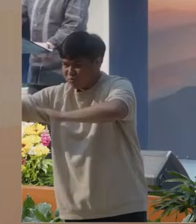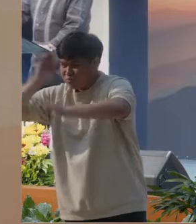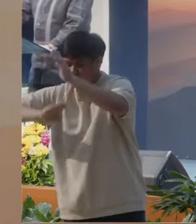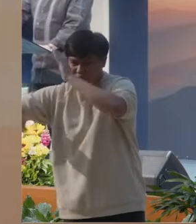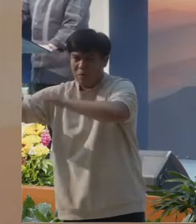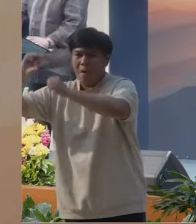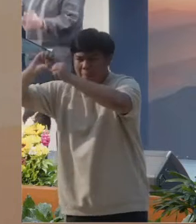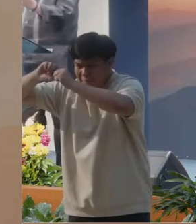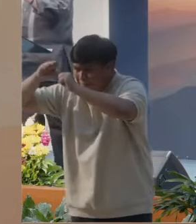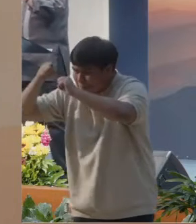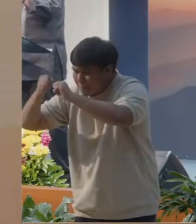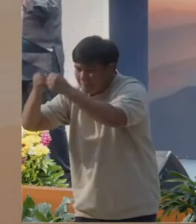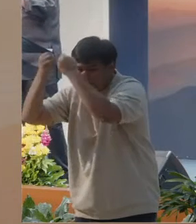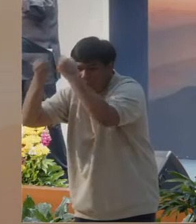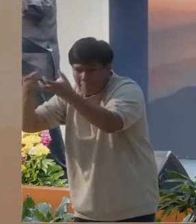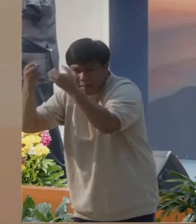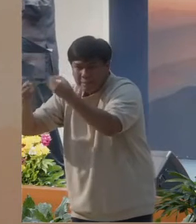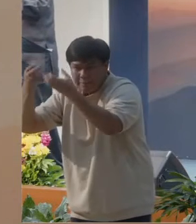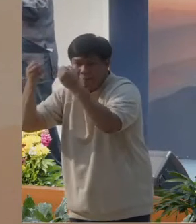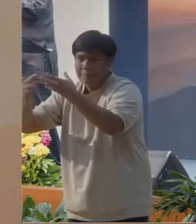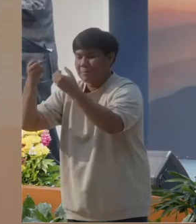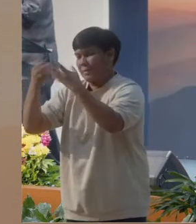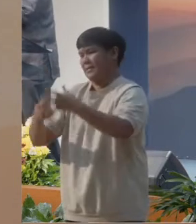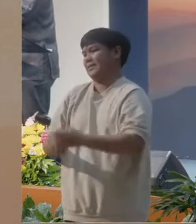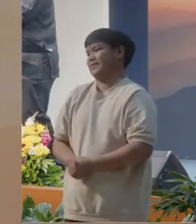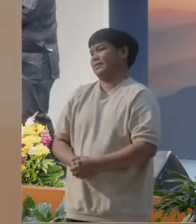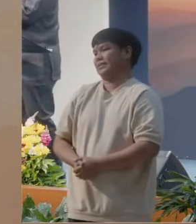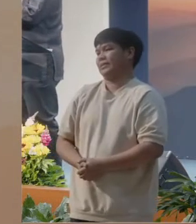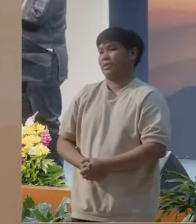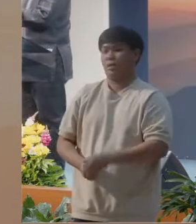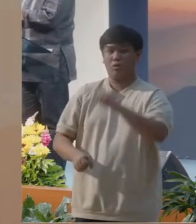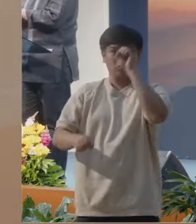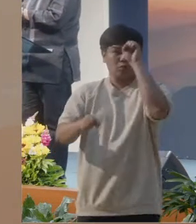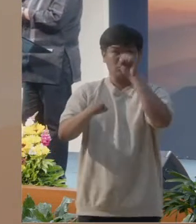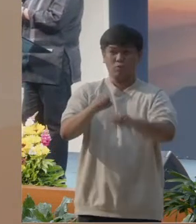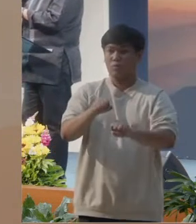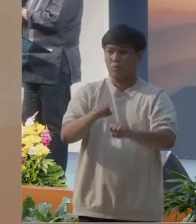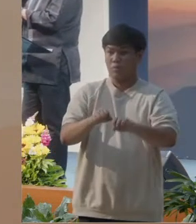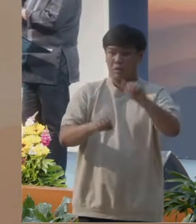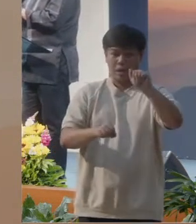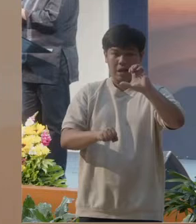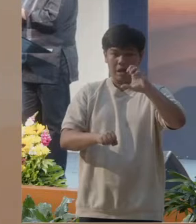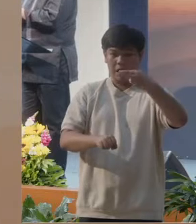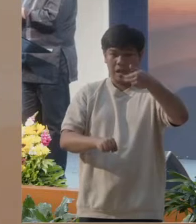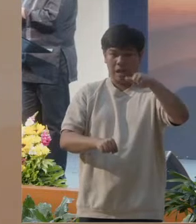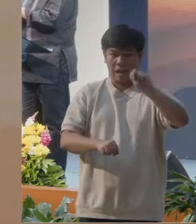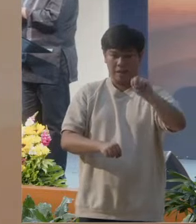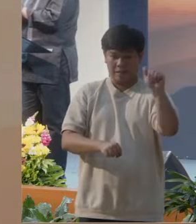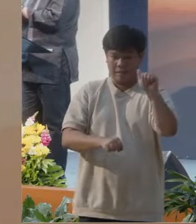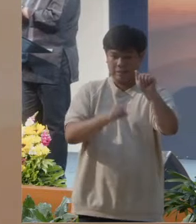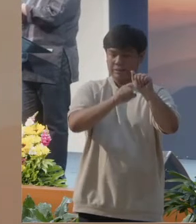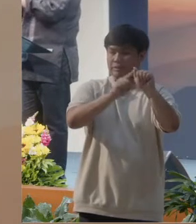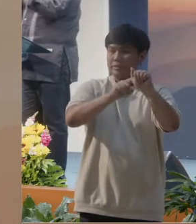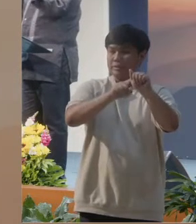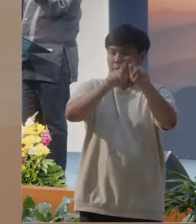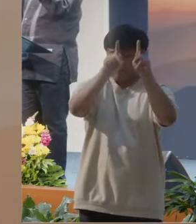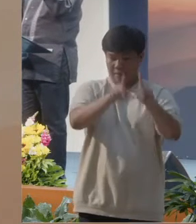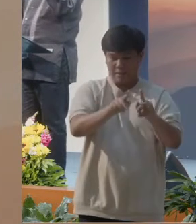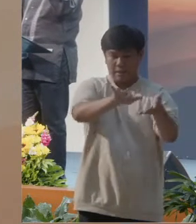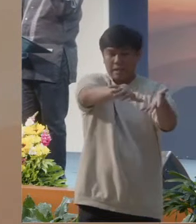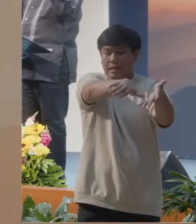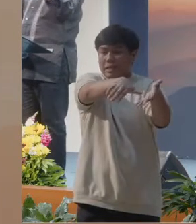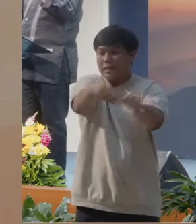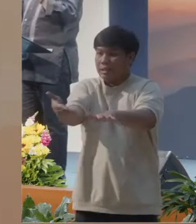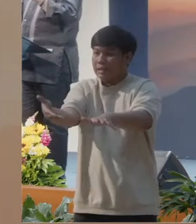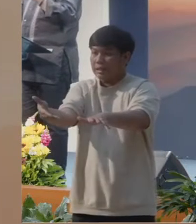trouble. Kaya nga po sa katapusan ng buhay ni Akan ay nagkaroon po ng